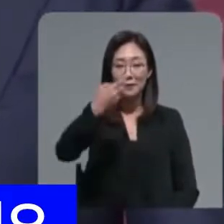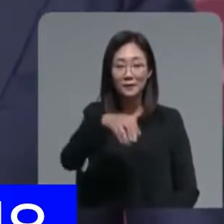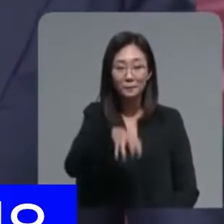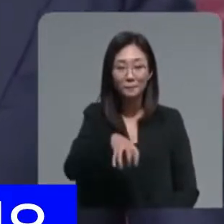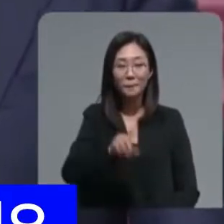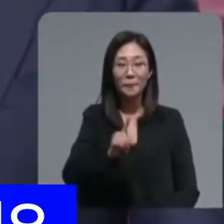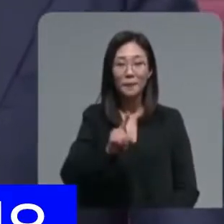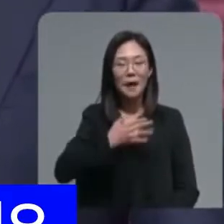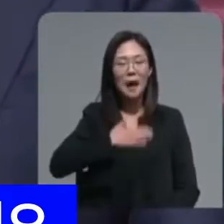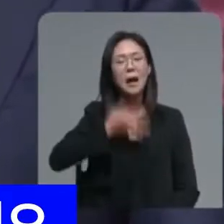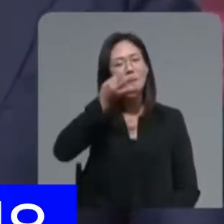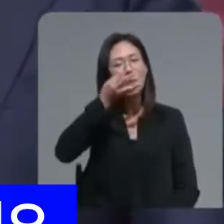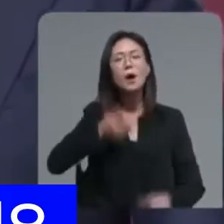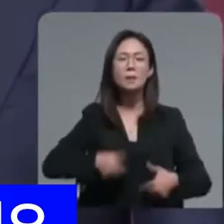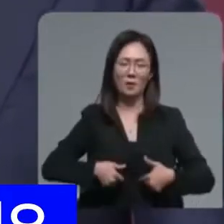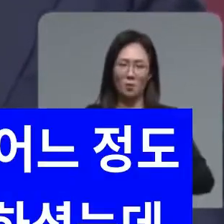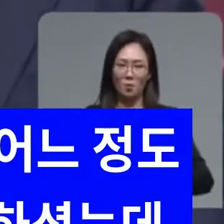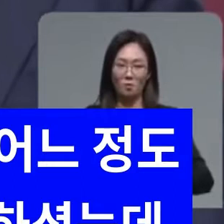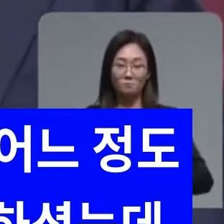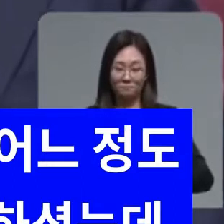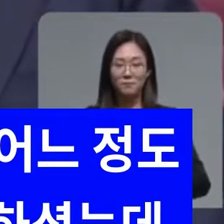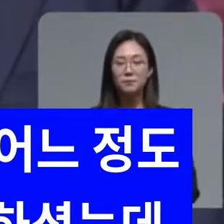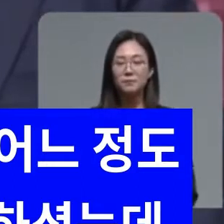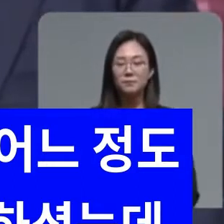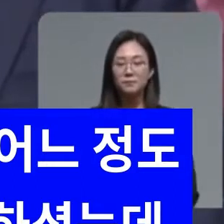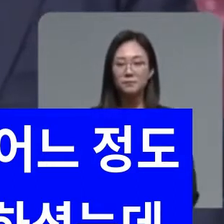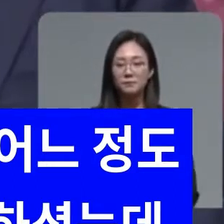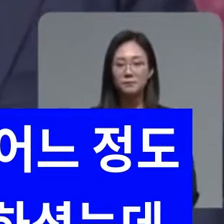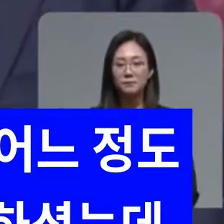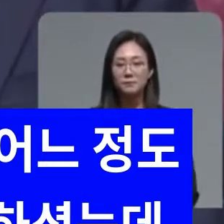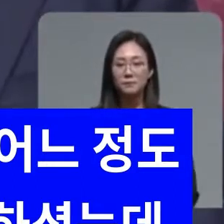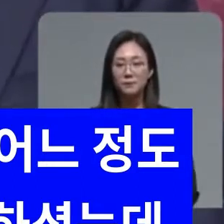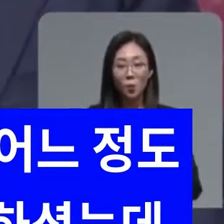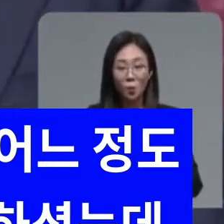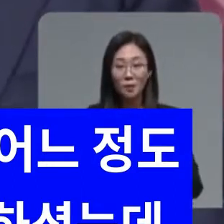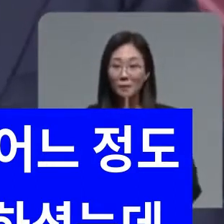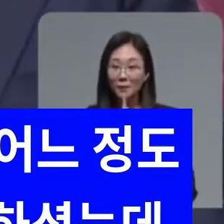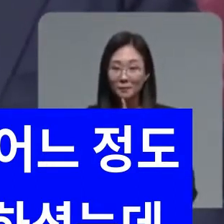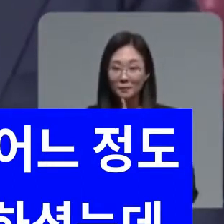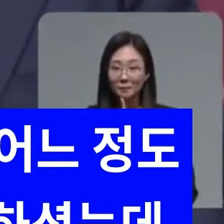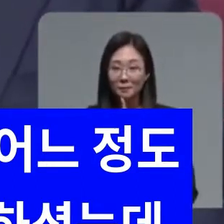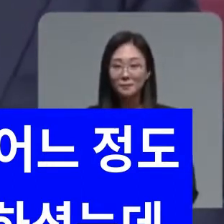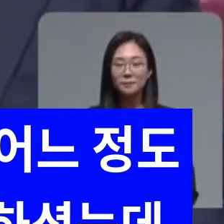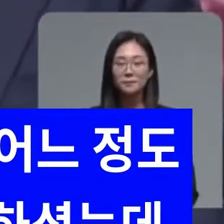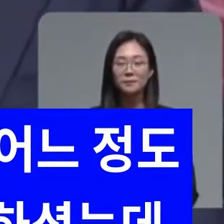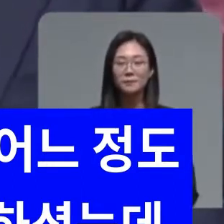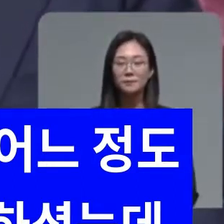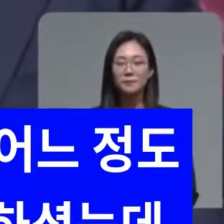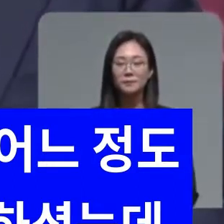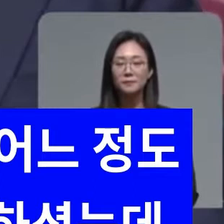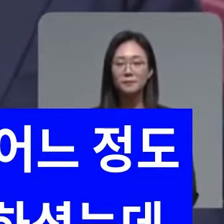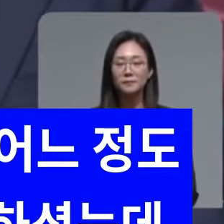더 알아보셔야 될 것 같은데요. 거기에 대해서 얘기가 없다가 오늘 그 롱쌤이라고 하는